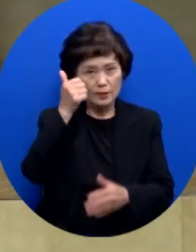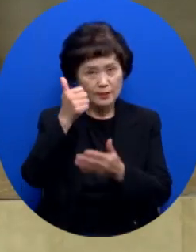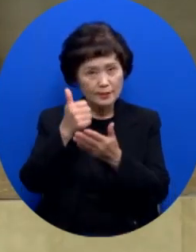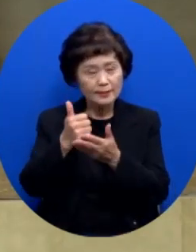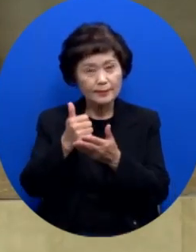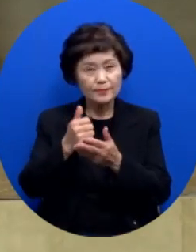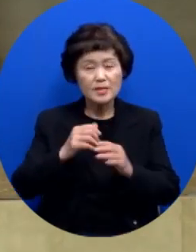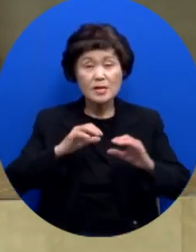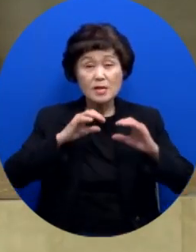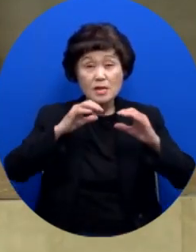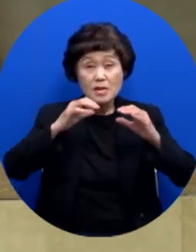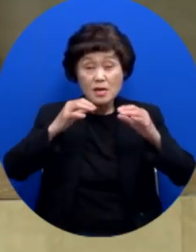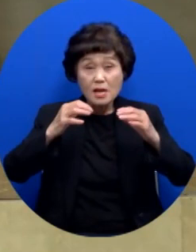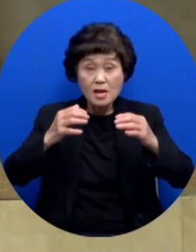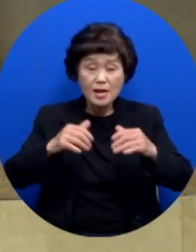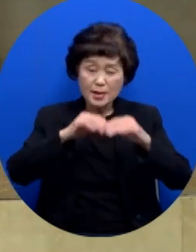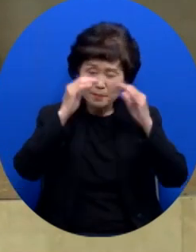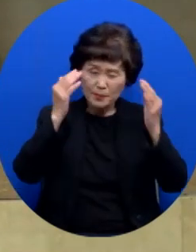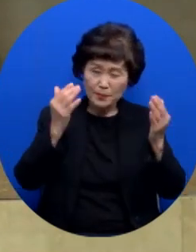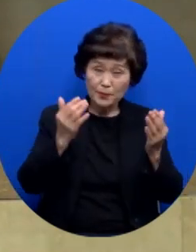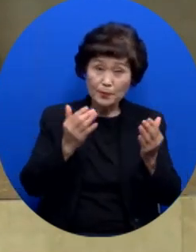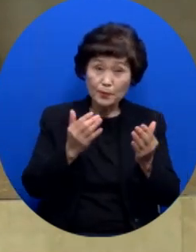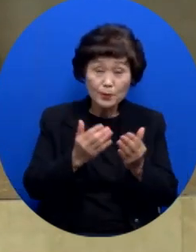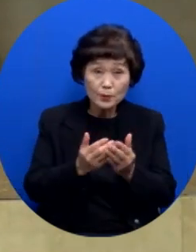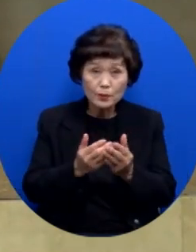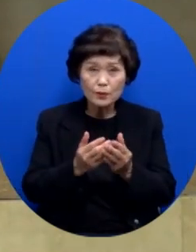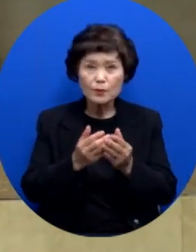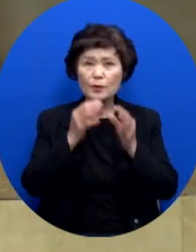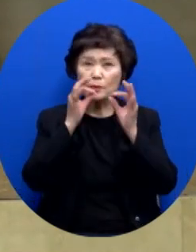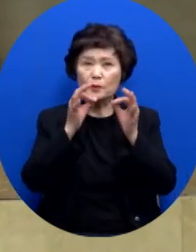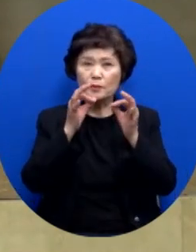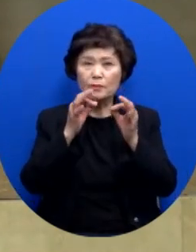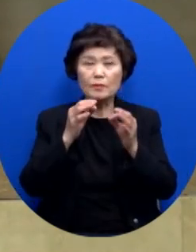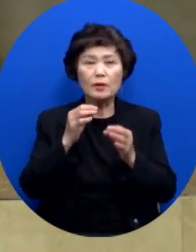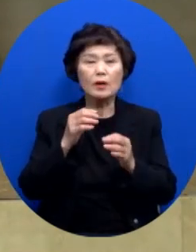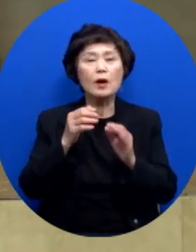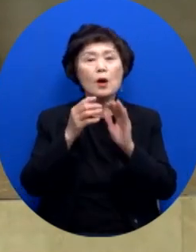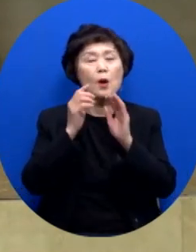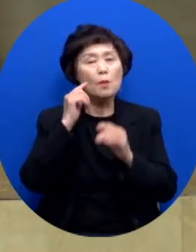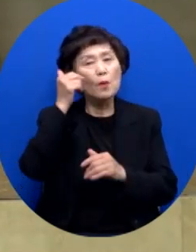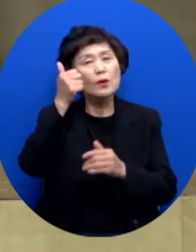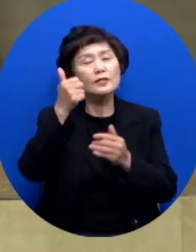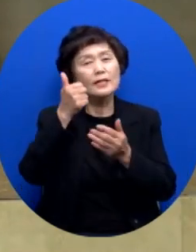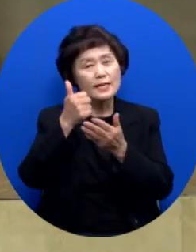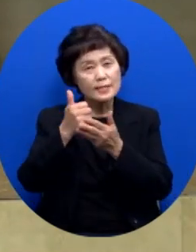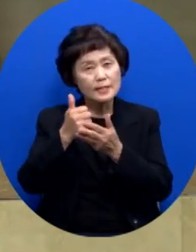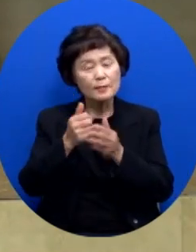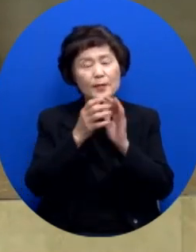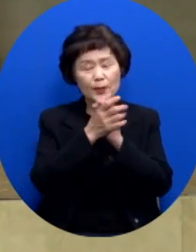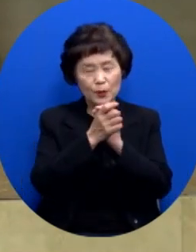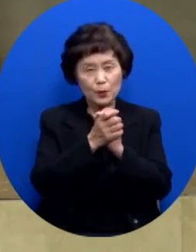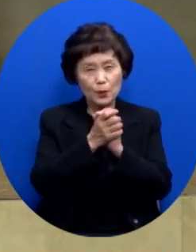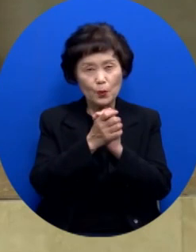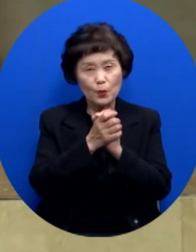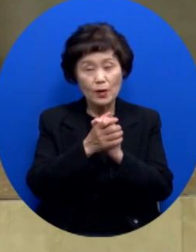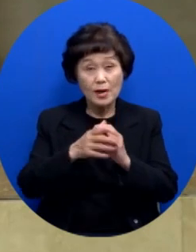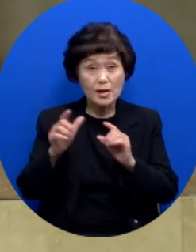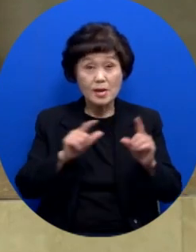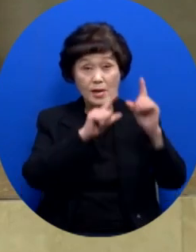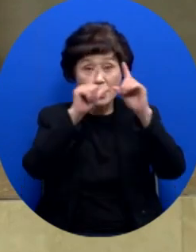온 생애 전체가 사실은 기도가 목사님의 삶의 전체를